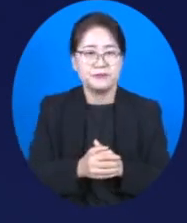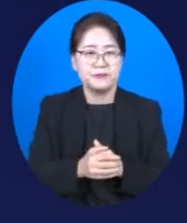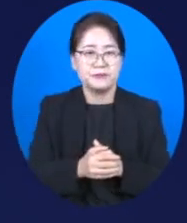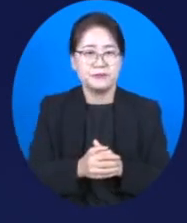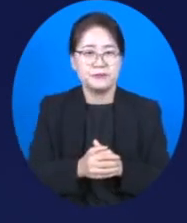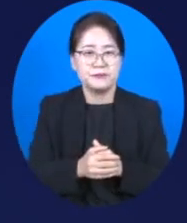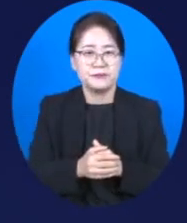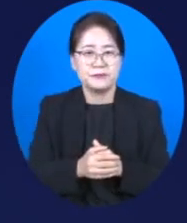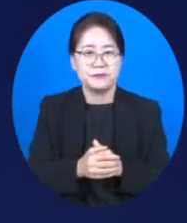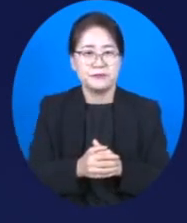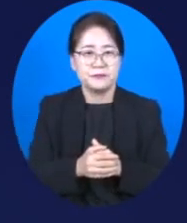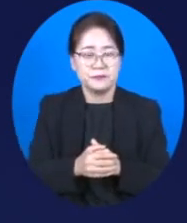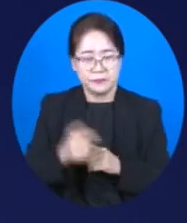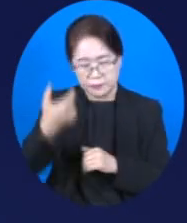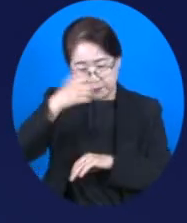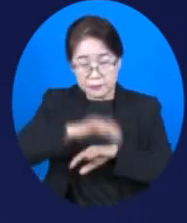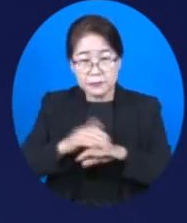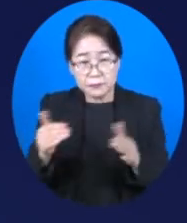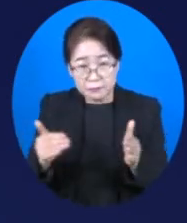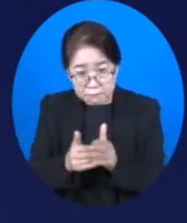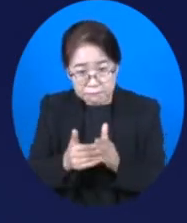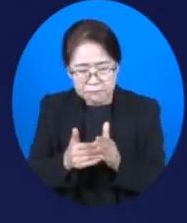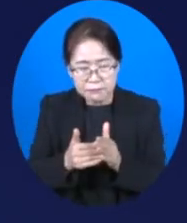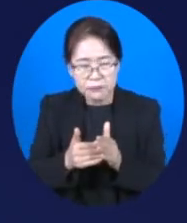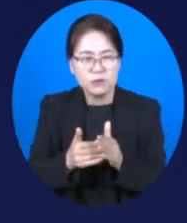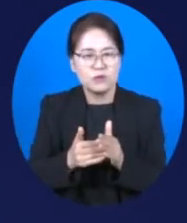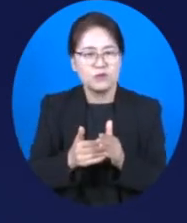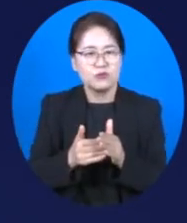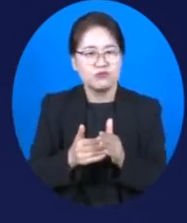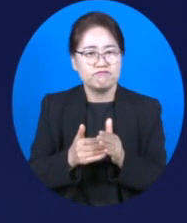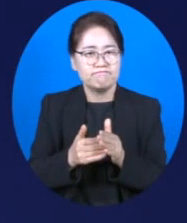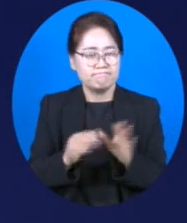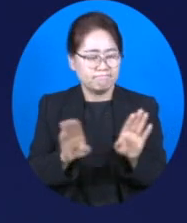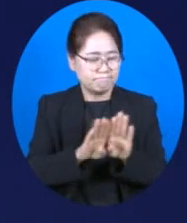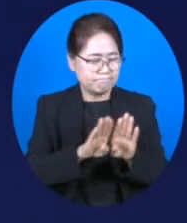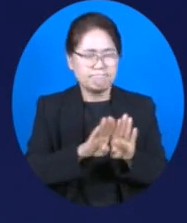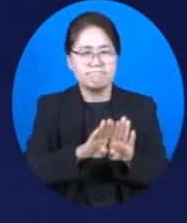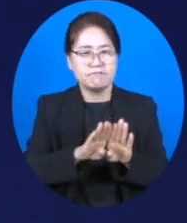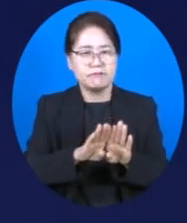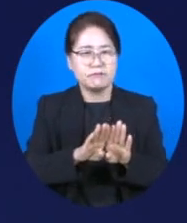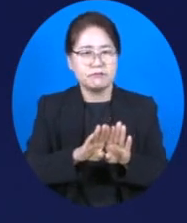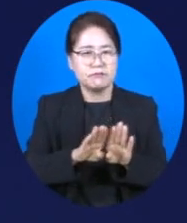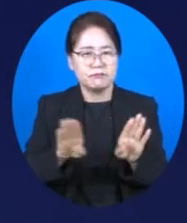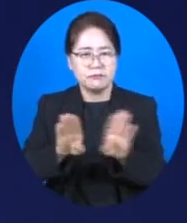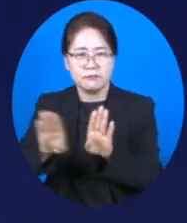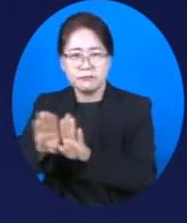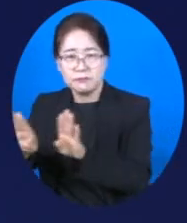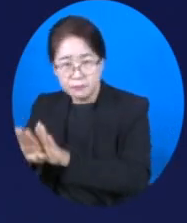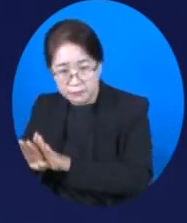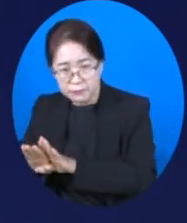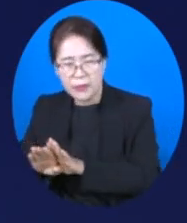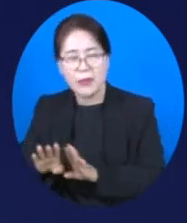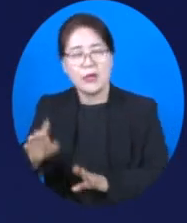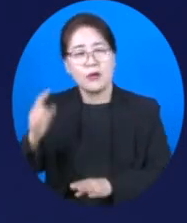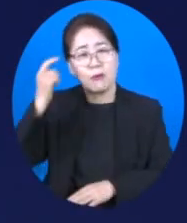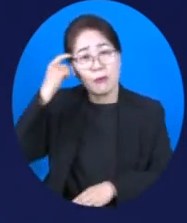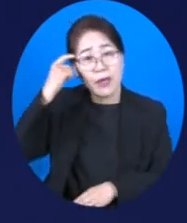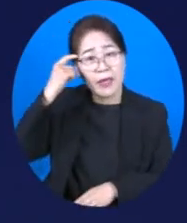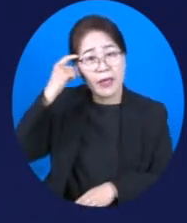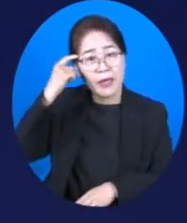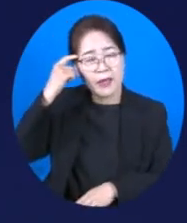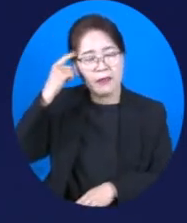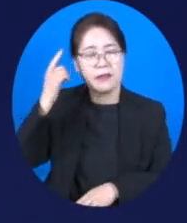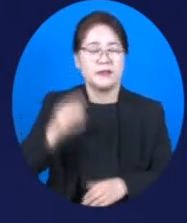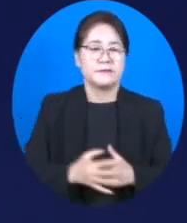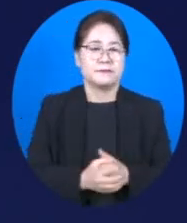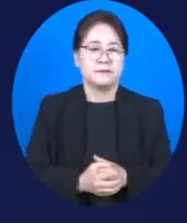예배를 드리고 나면 퍼포먼스를 한 거죠. 폐문의식, 문을 닫아버리는 의식을 한 거예요. 왜